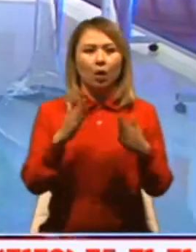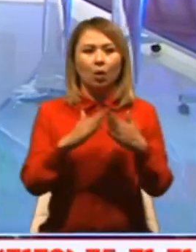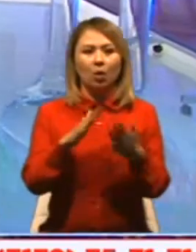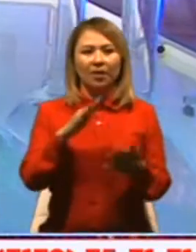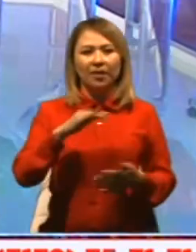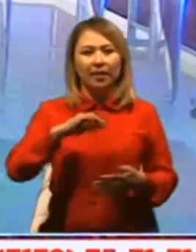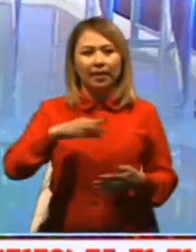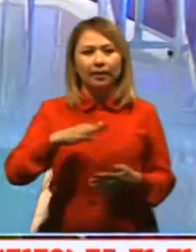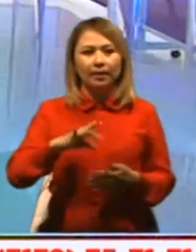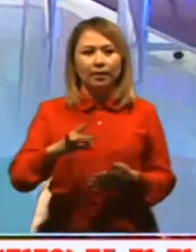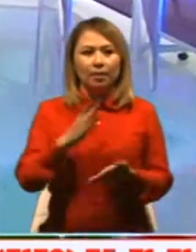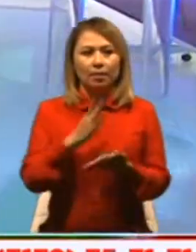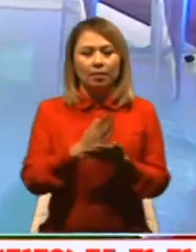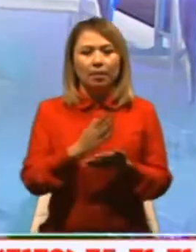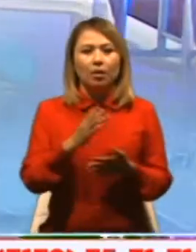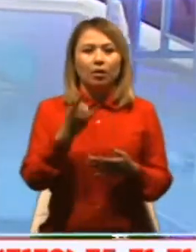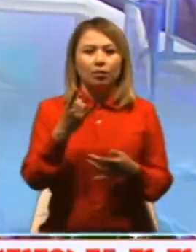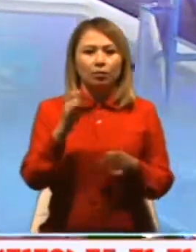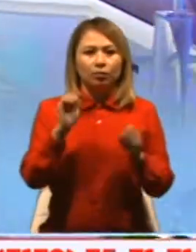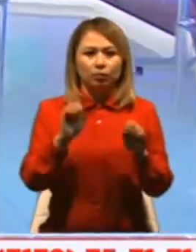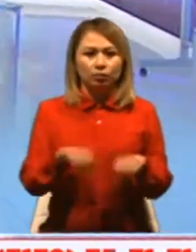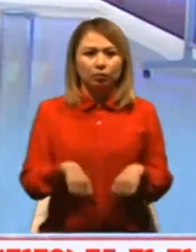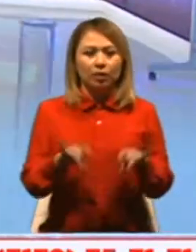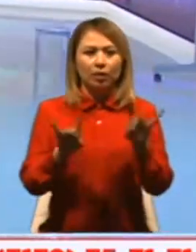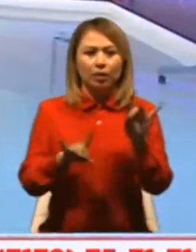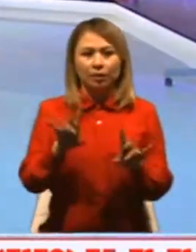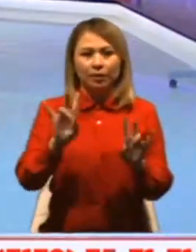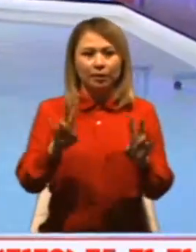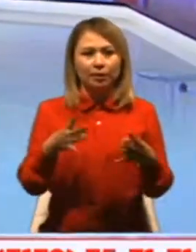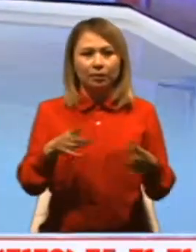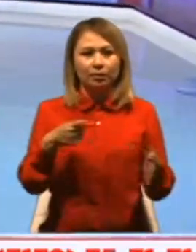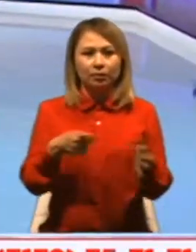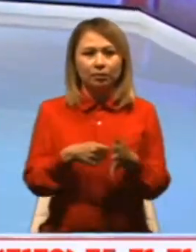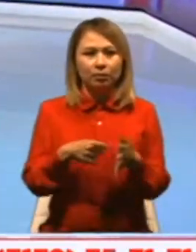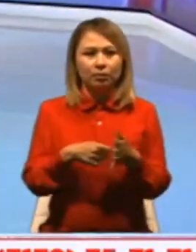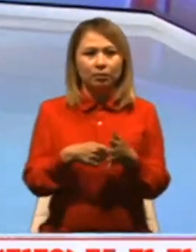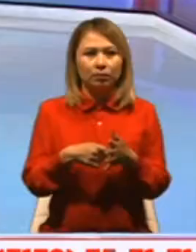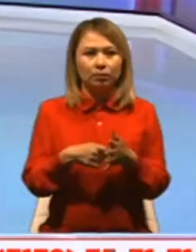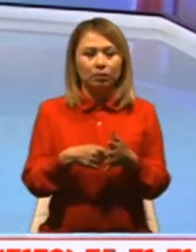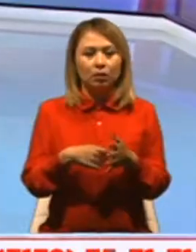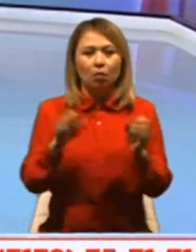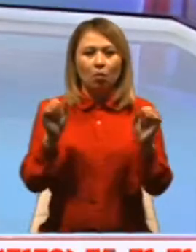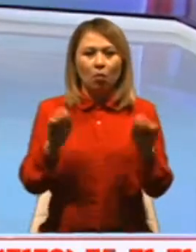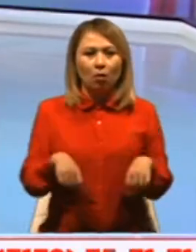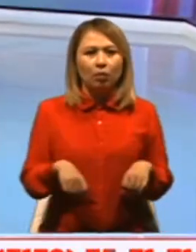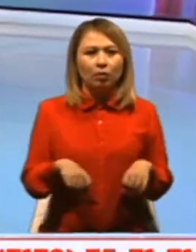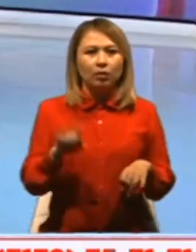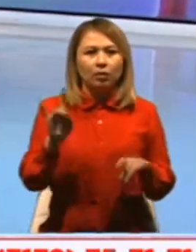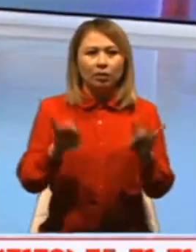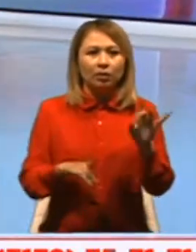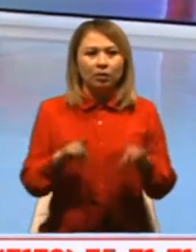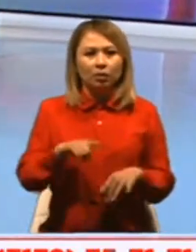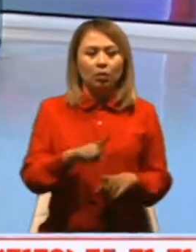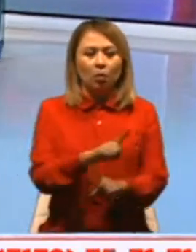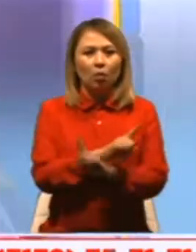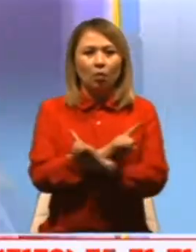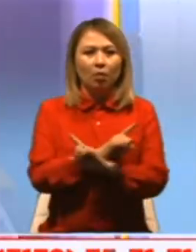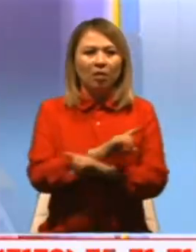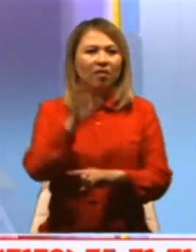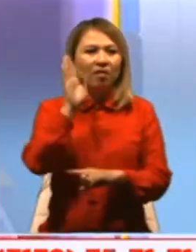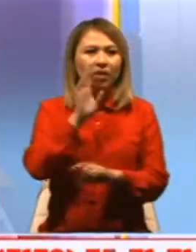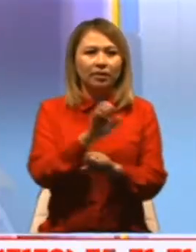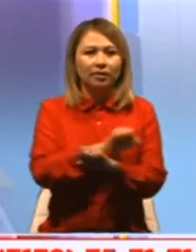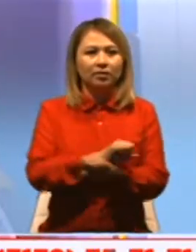фильтр суды балаға қайнатпай беруге бола ма? Қайнатпай беруге болады. Негізі қайнатқан су ол өлі суда, онда